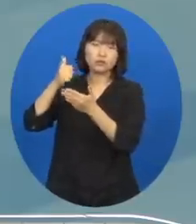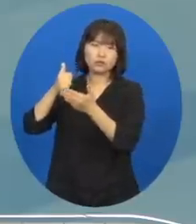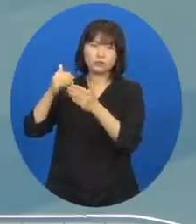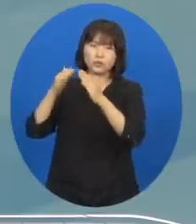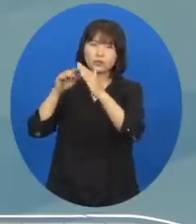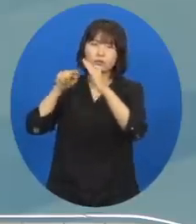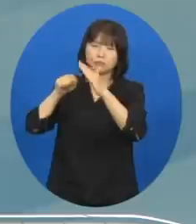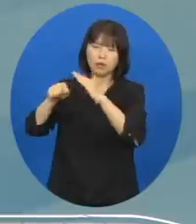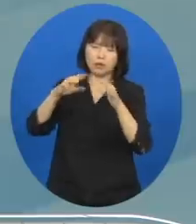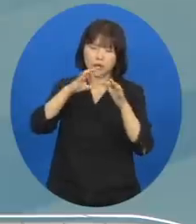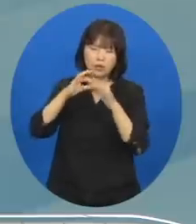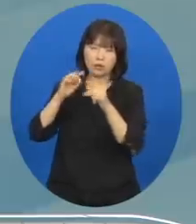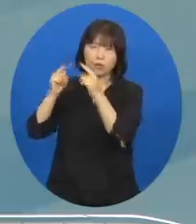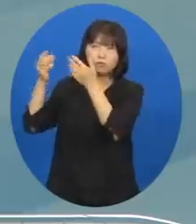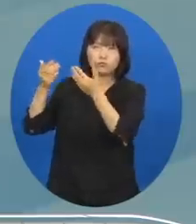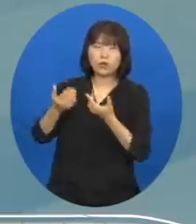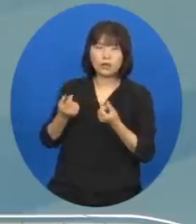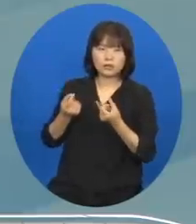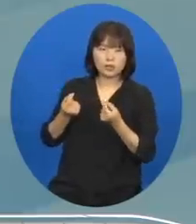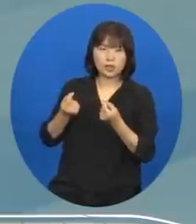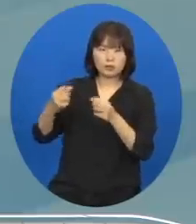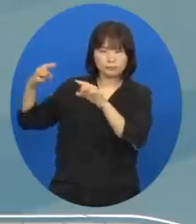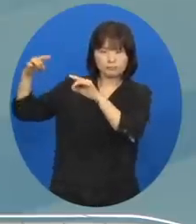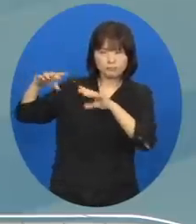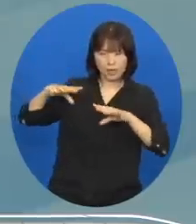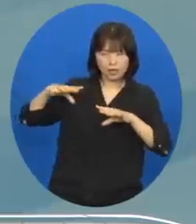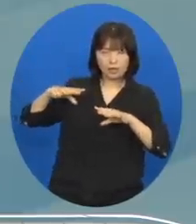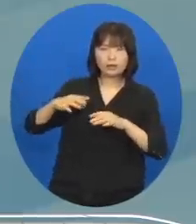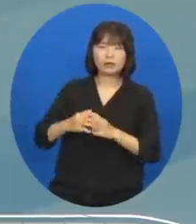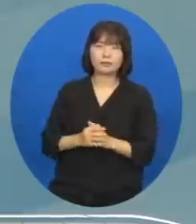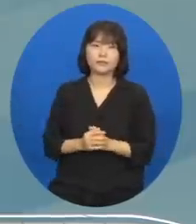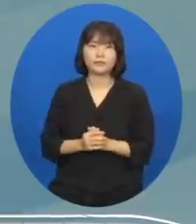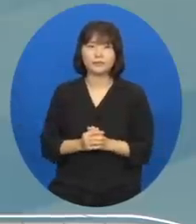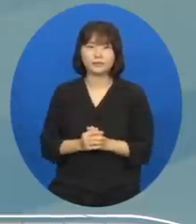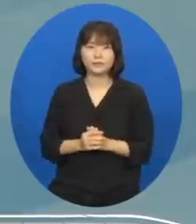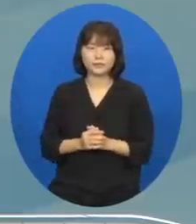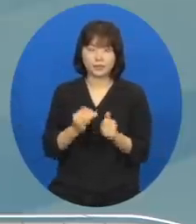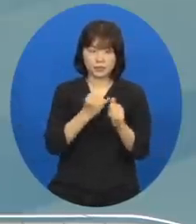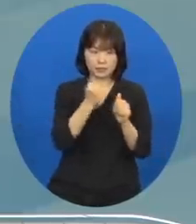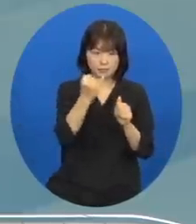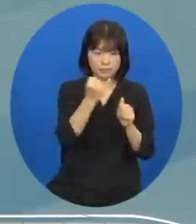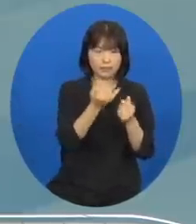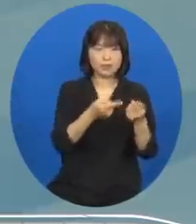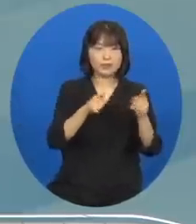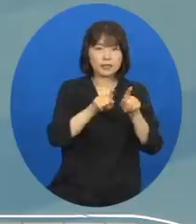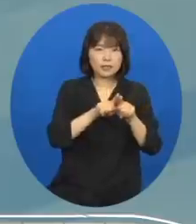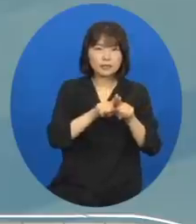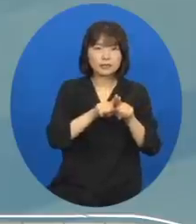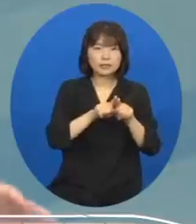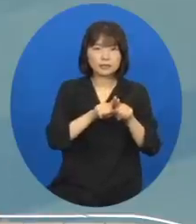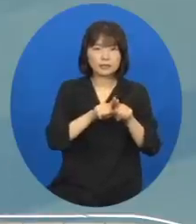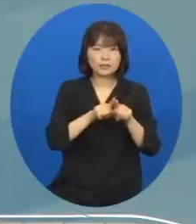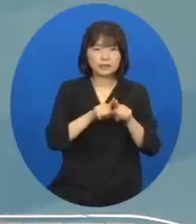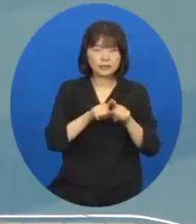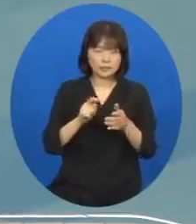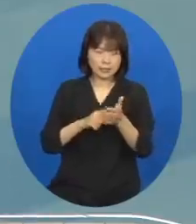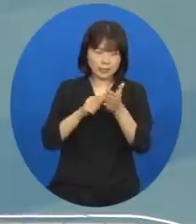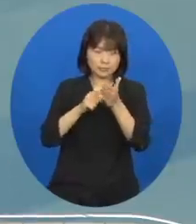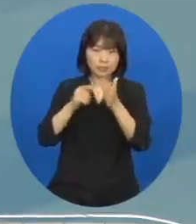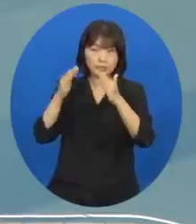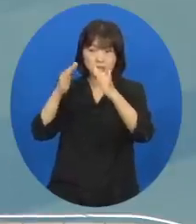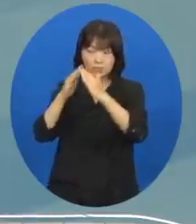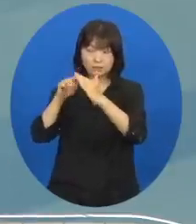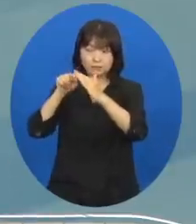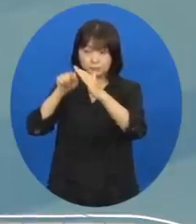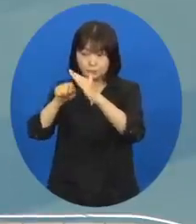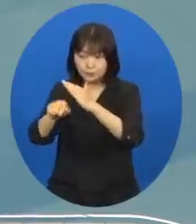신방을 가라고 하시는구나. 그렇게 분별이 오더래요. 그래서 사모님과 함께 서둘러서 그 집사님 집을